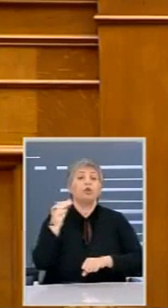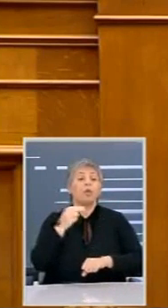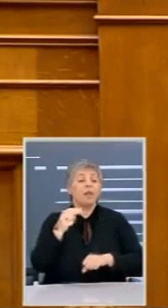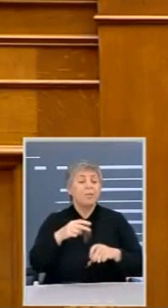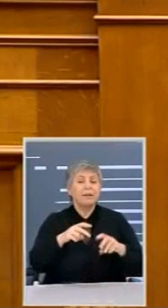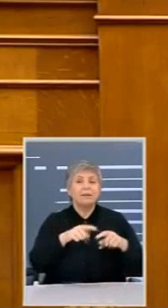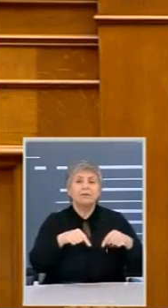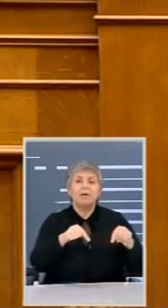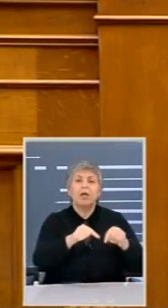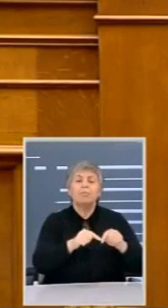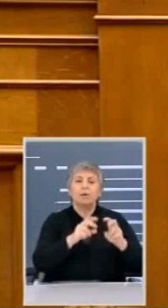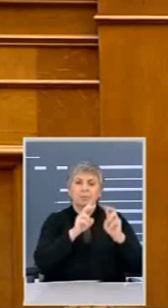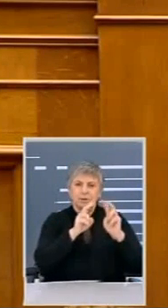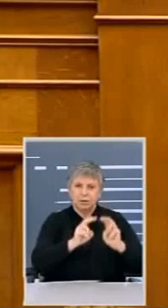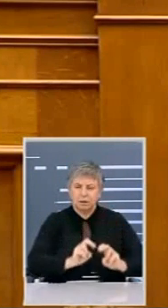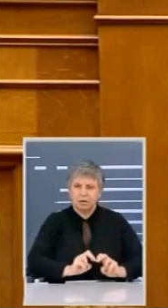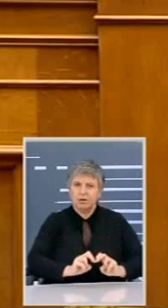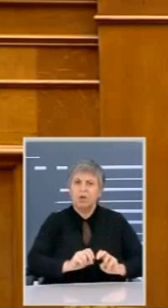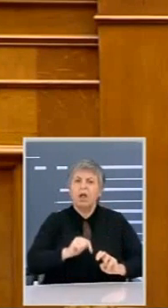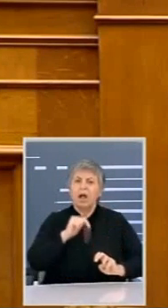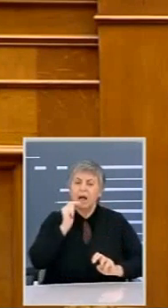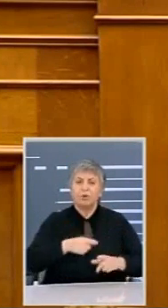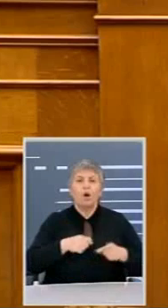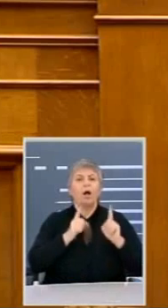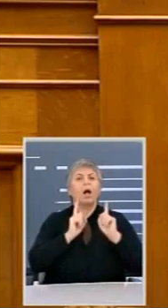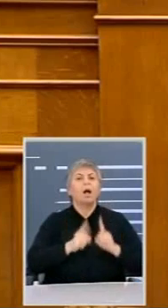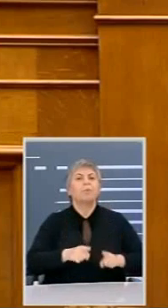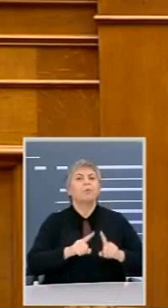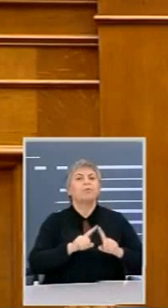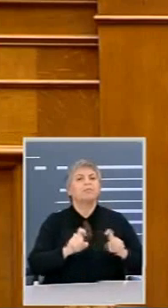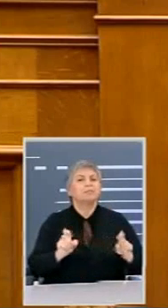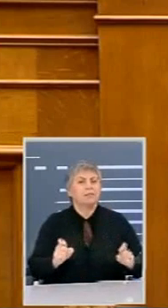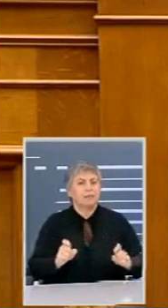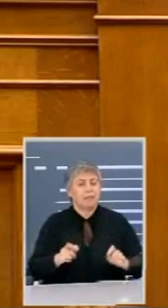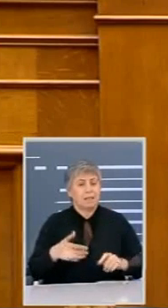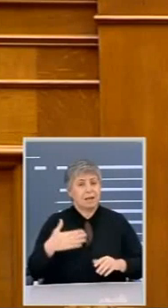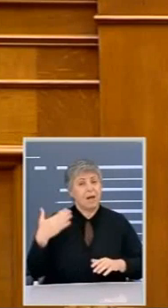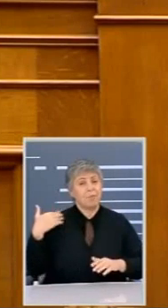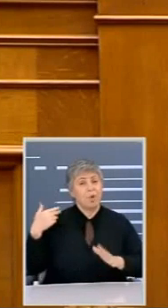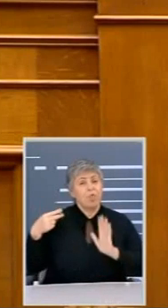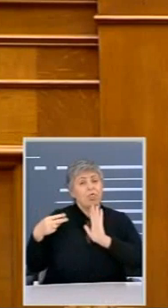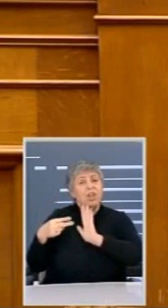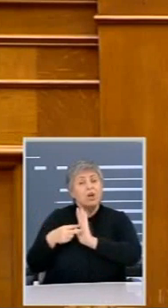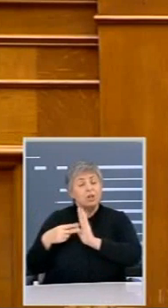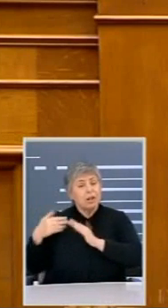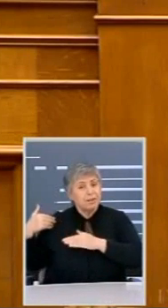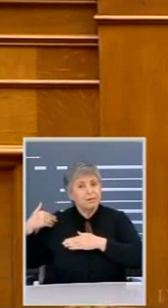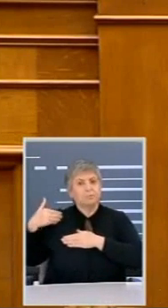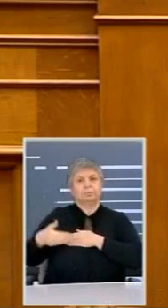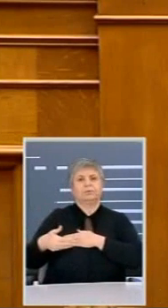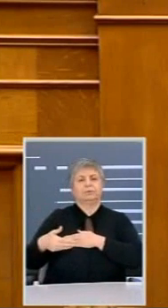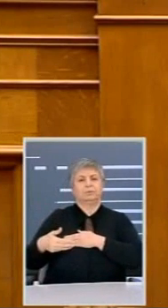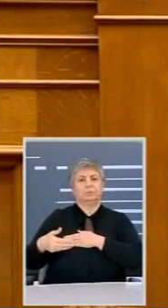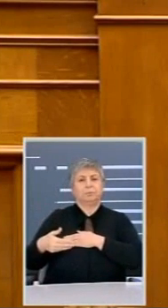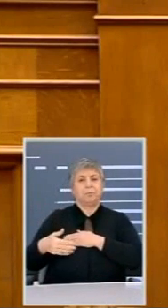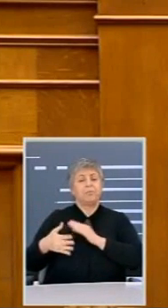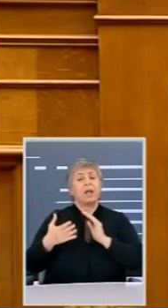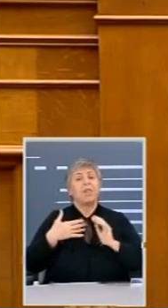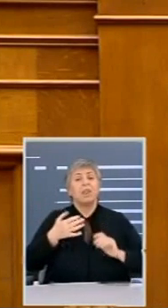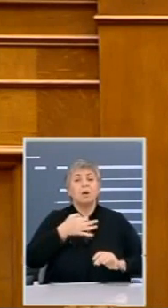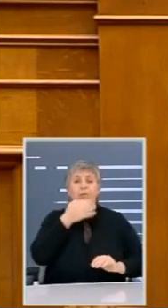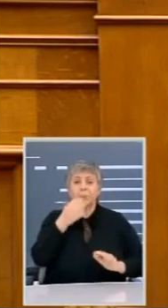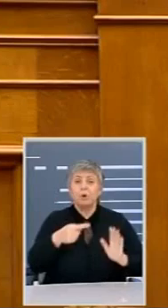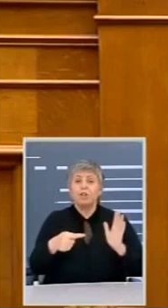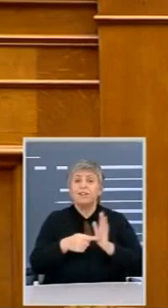Επιτροπής, γιατί αποφασίσαμε να διερευνήσουμε για μετά το ευρώ, μετά το 2000, πρέπει να σας πω ότι το 1990